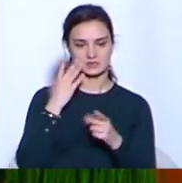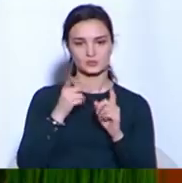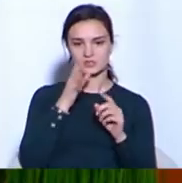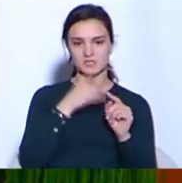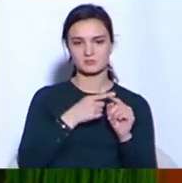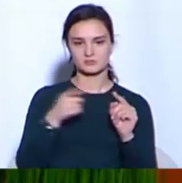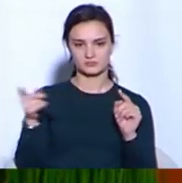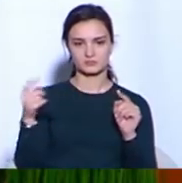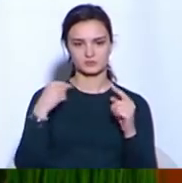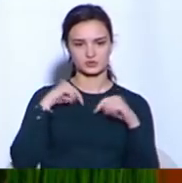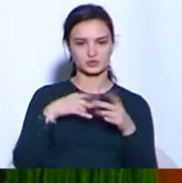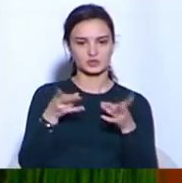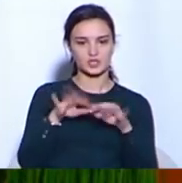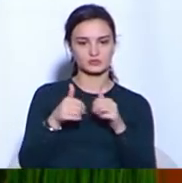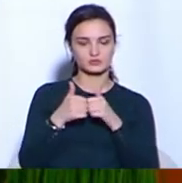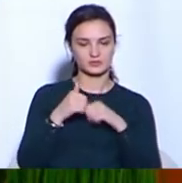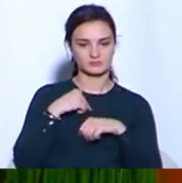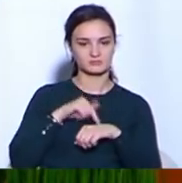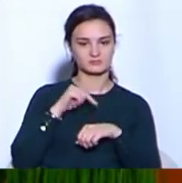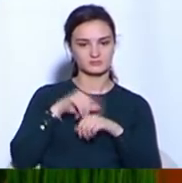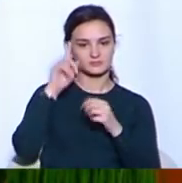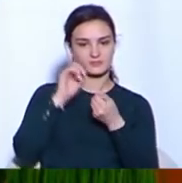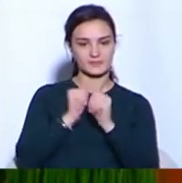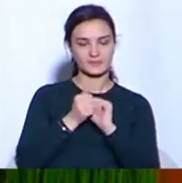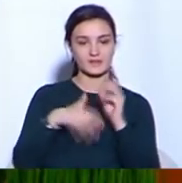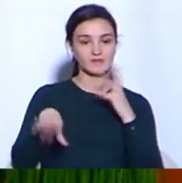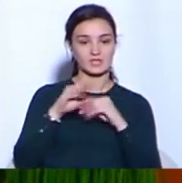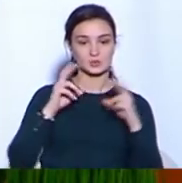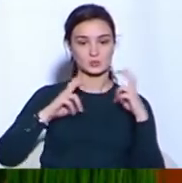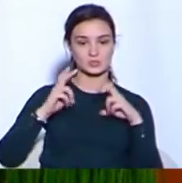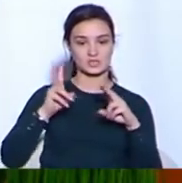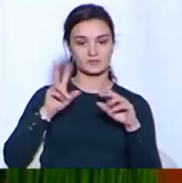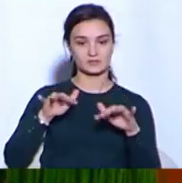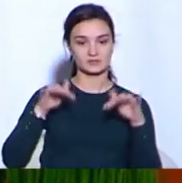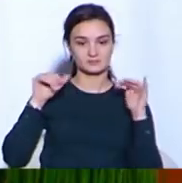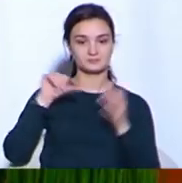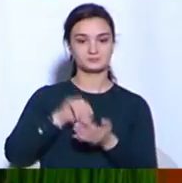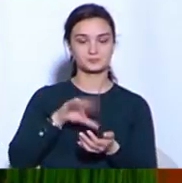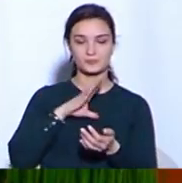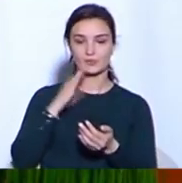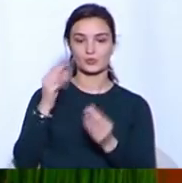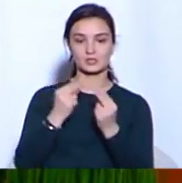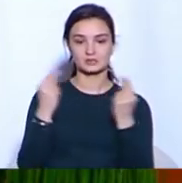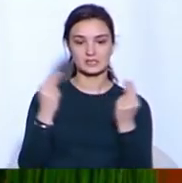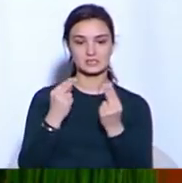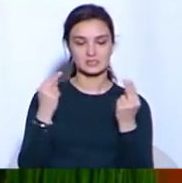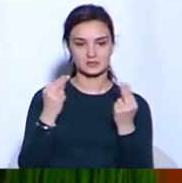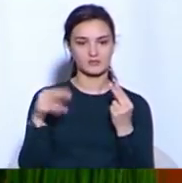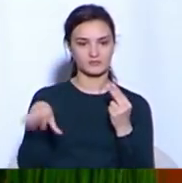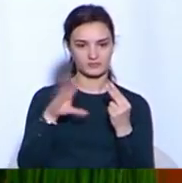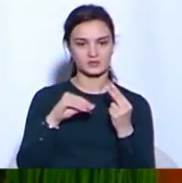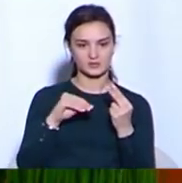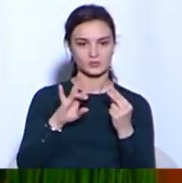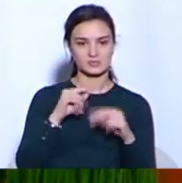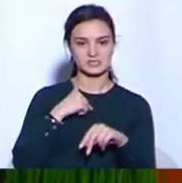წლების მანძილზე გამოყვა. მე შემიძლია ვთქვა, ყველა ის სტუდენტი, რომელიც ესწრებოდა მაშინ ქალბატონი თამარის ლექციას, დამეთანხმება,